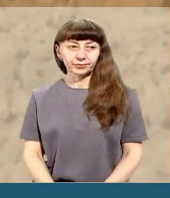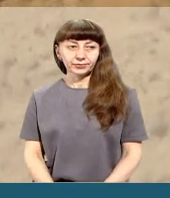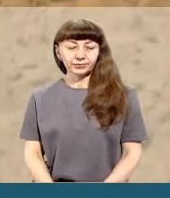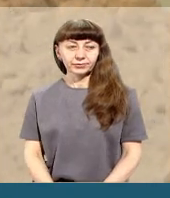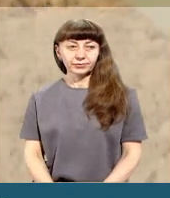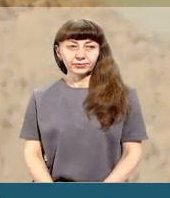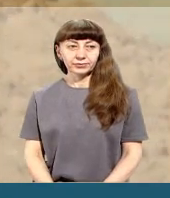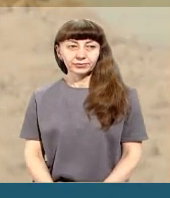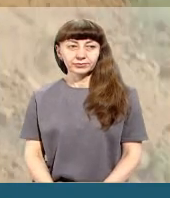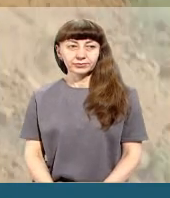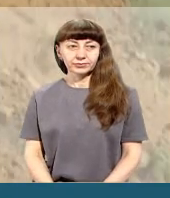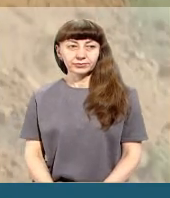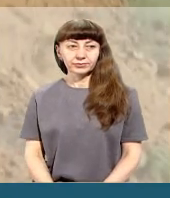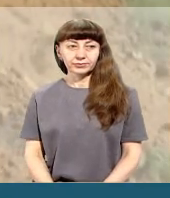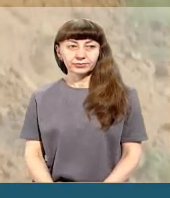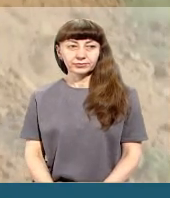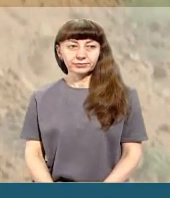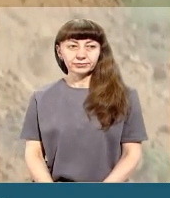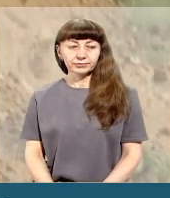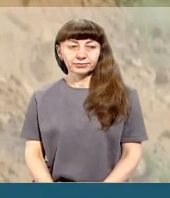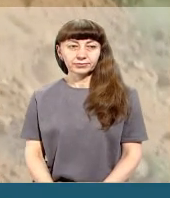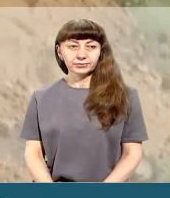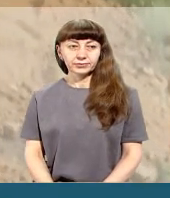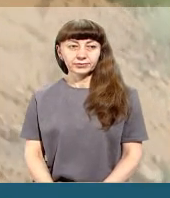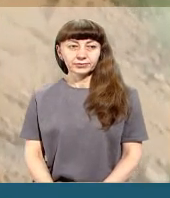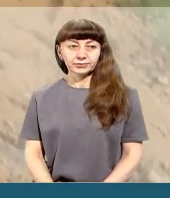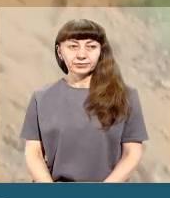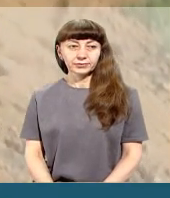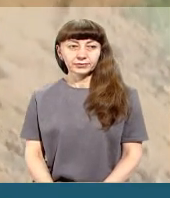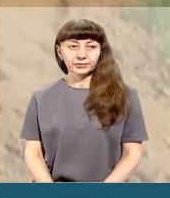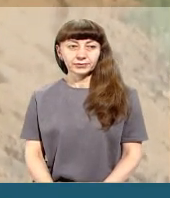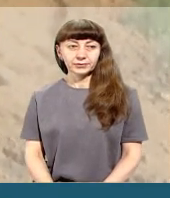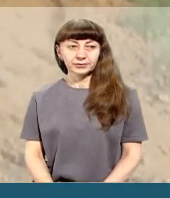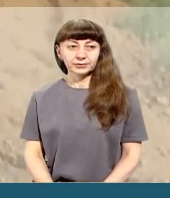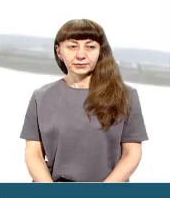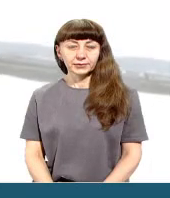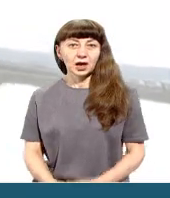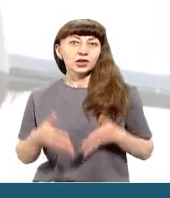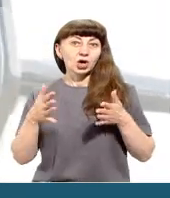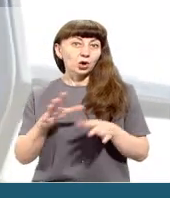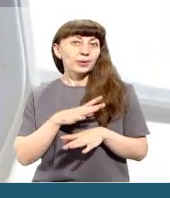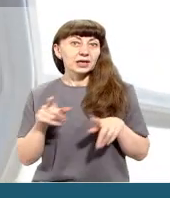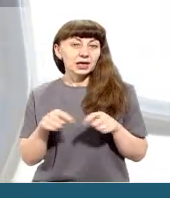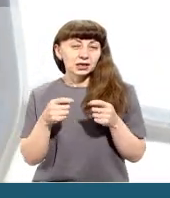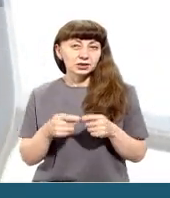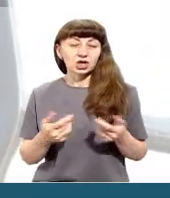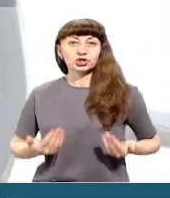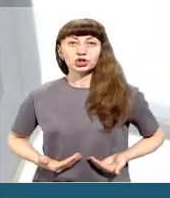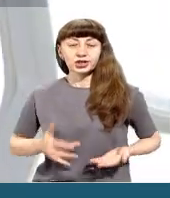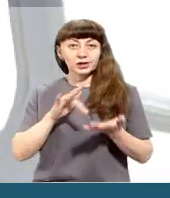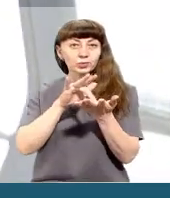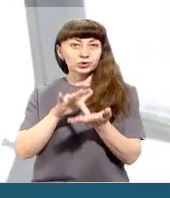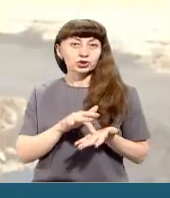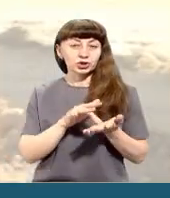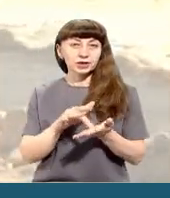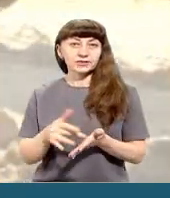Жол бұзылғанда Үрпектің жұрты 2 аптадан артық уақыт қайықпен қатынады. Судың екпіні қайтқасын жергілікті шаруашылықтар өз күшімен уақытша